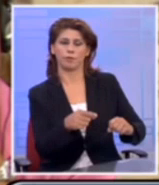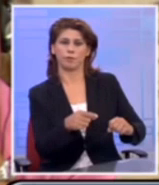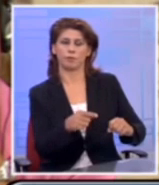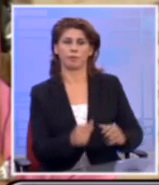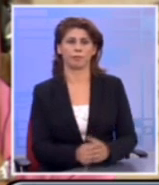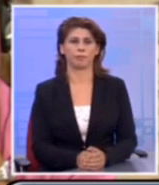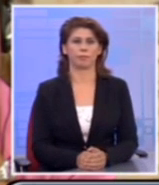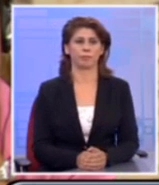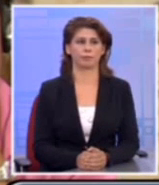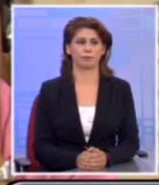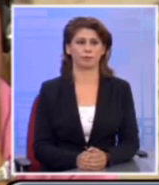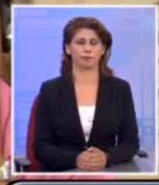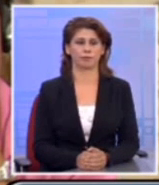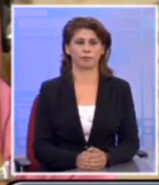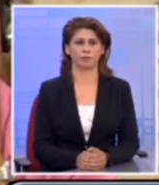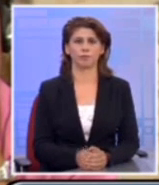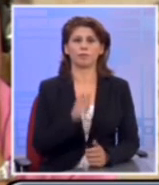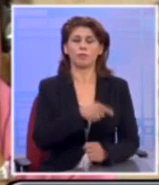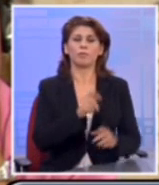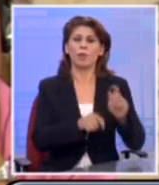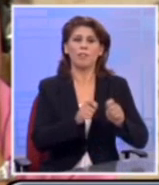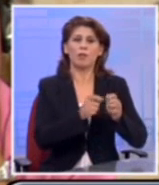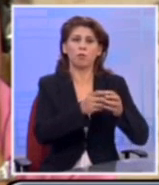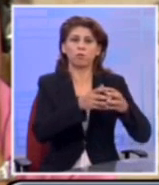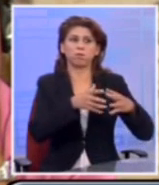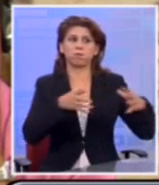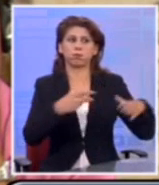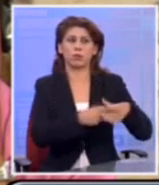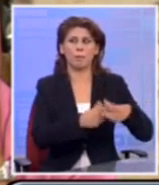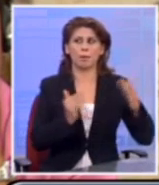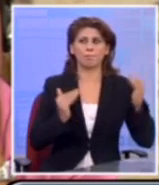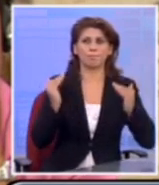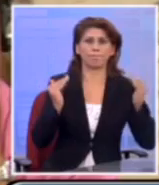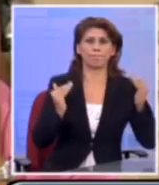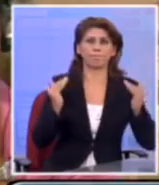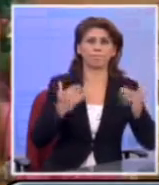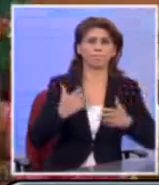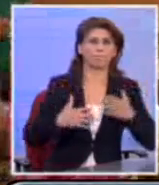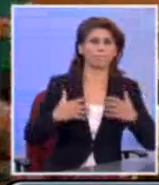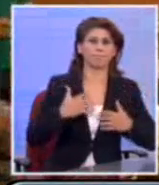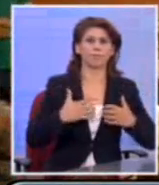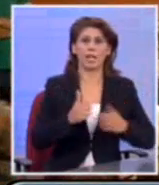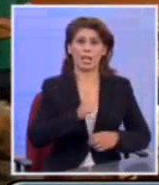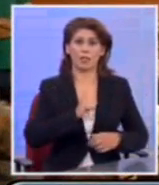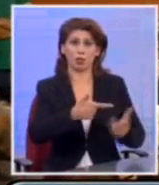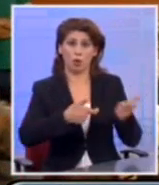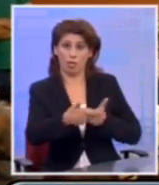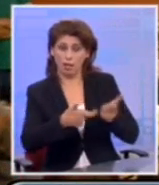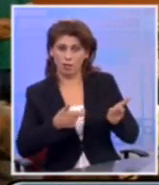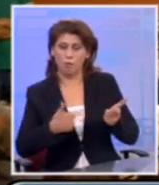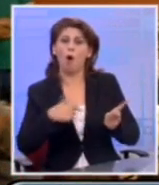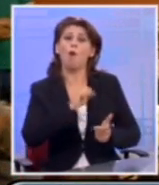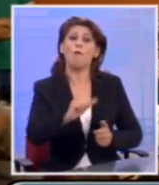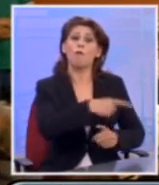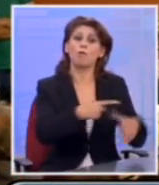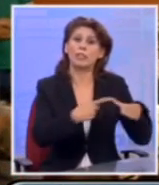με την δημιουργία αυτής της φούσκας των ιδιωτικών πιστώσεων και φοβούνταν